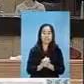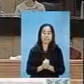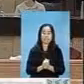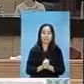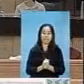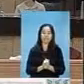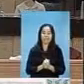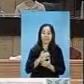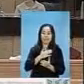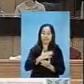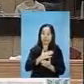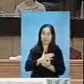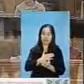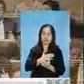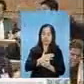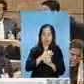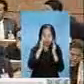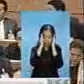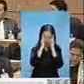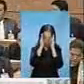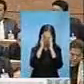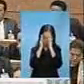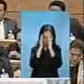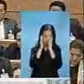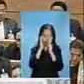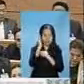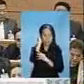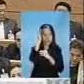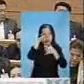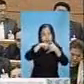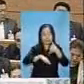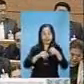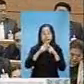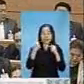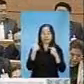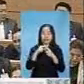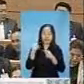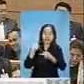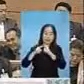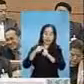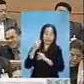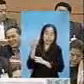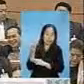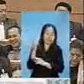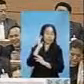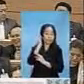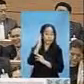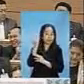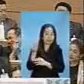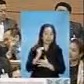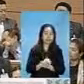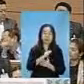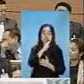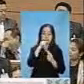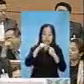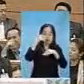มรักษาสมาธิในการทำหน้าที่กรณีที่เพื่อนสมาชิกพูดจาเมื่อสักครู่นี้ถ้าเป็นเวที